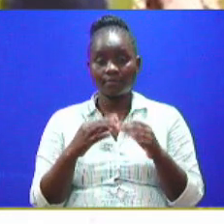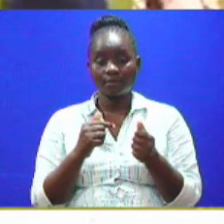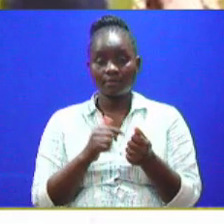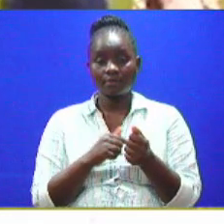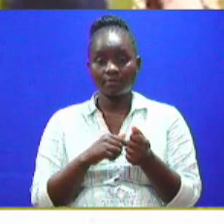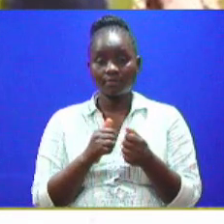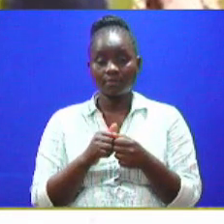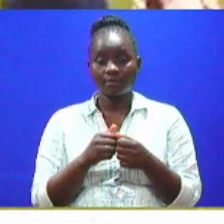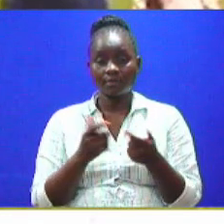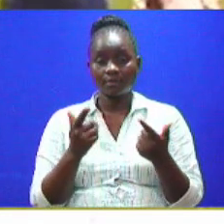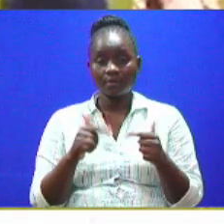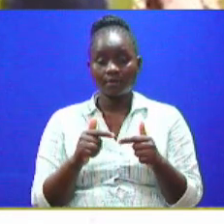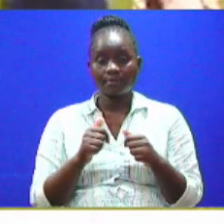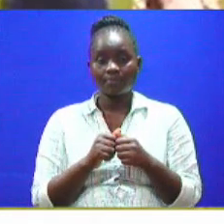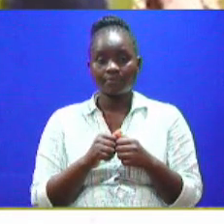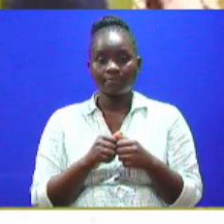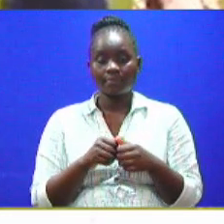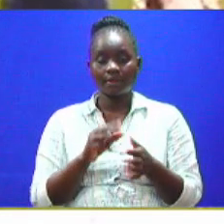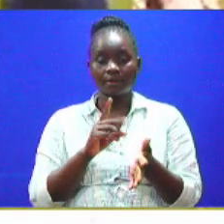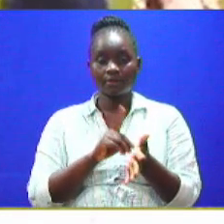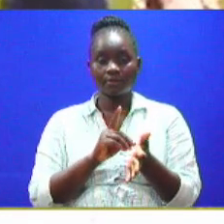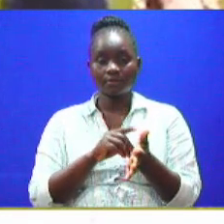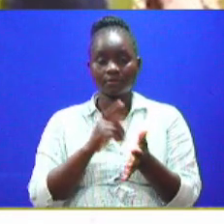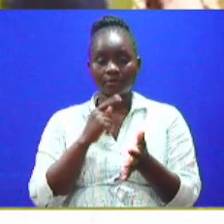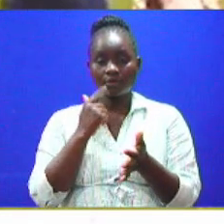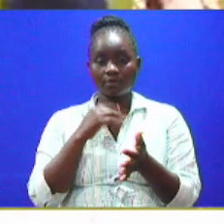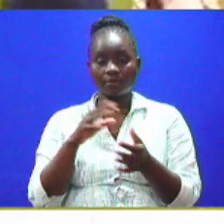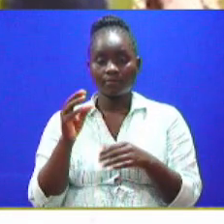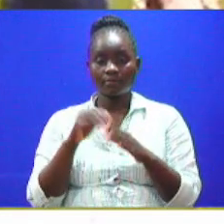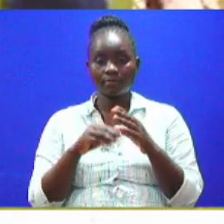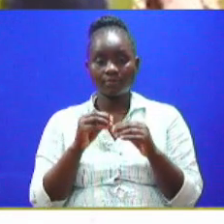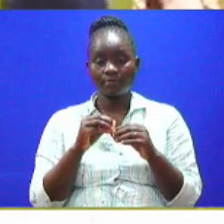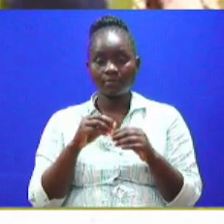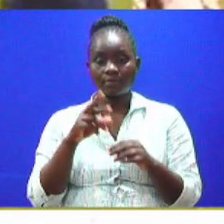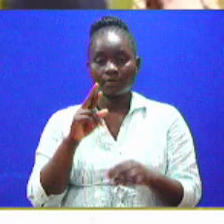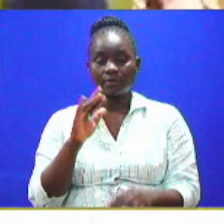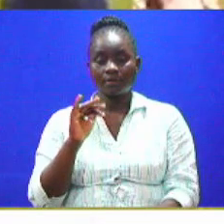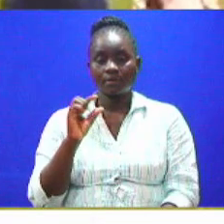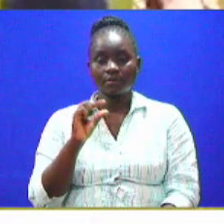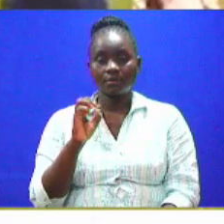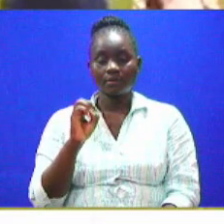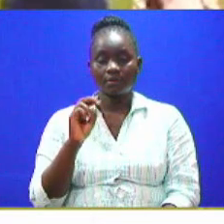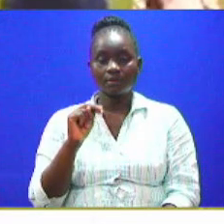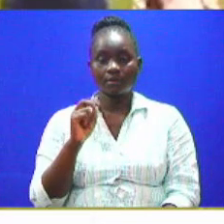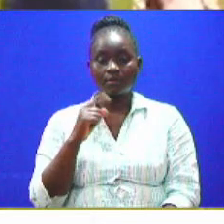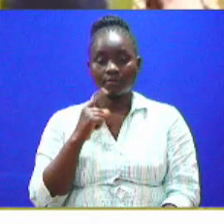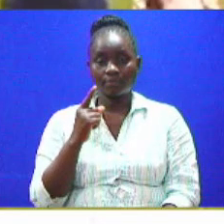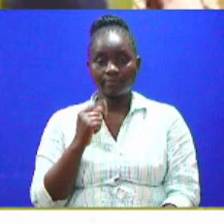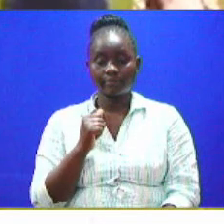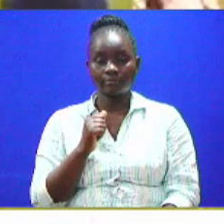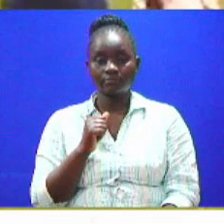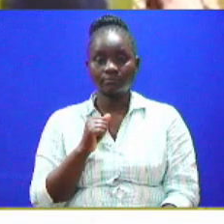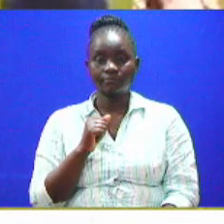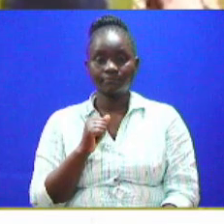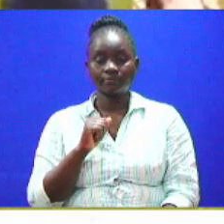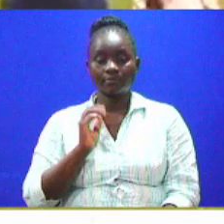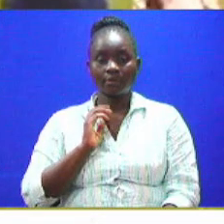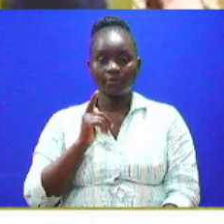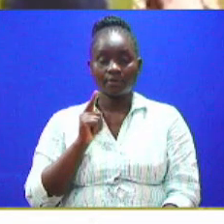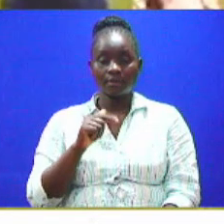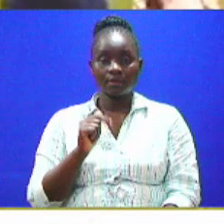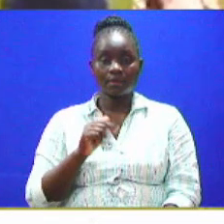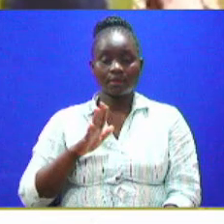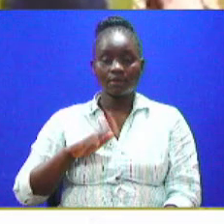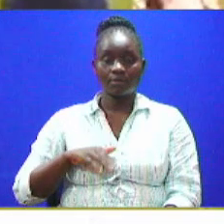gena gaiga. Iga banyagita ni ngoba ikaga gaiga asese mo yeli gena. Kwere seraba rwali ba baito gaiga abangina